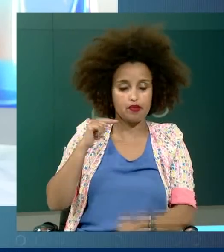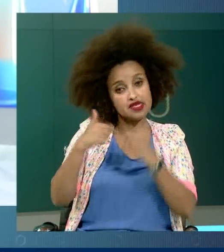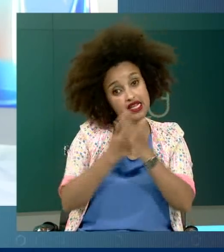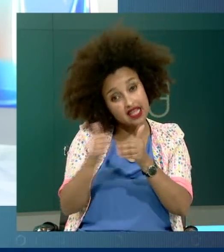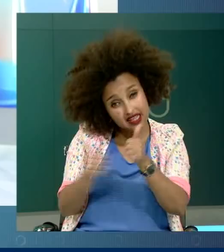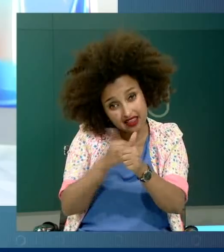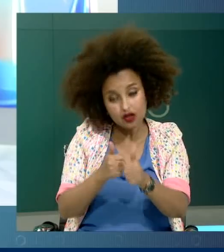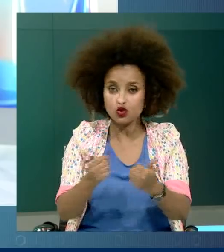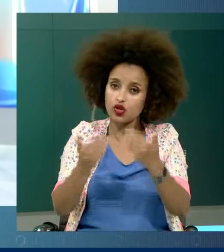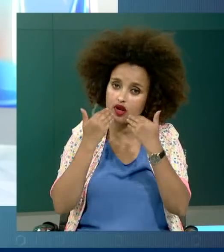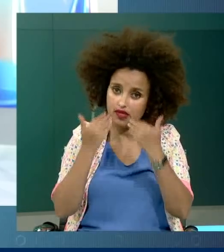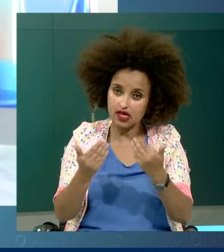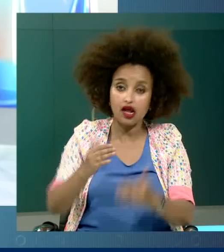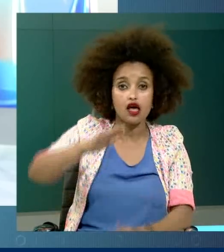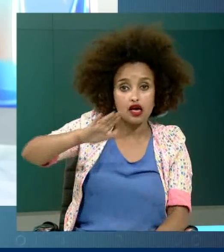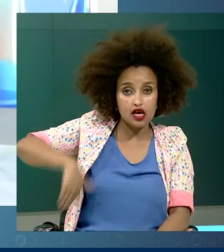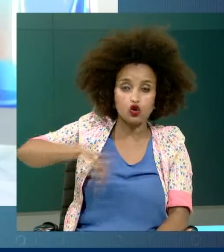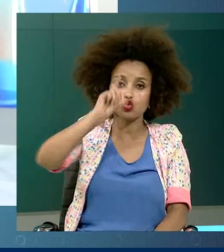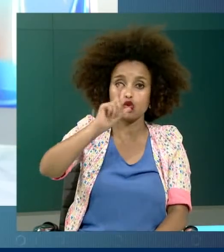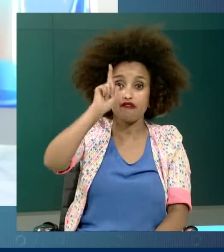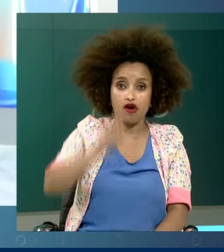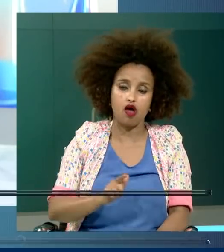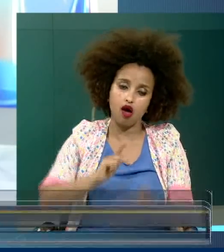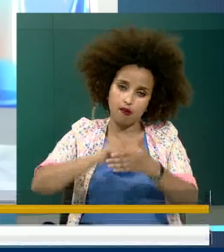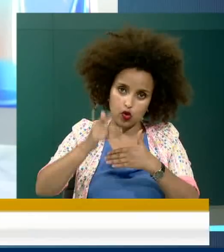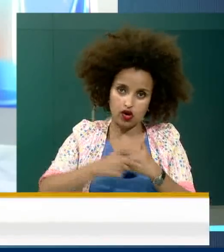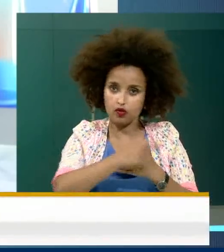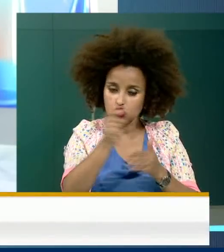ስለተከታተላችሁ እናመሰግናለን። ቀሪዎቹ የጣቢያችን መሰናዶዎች ከእናንተ